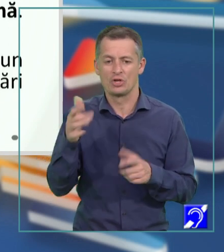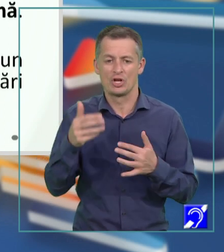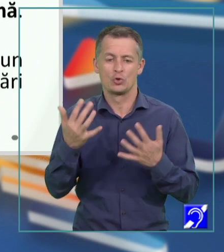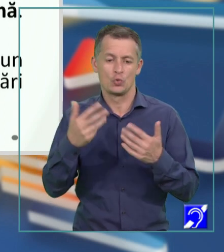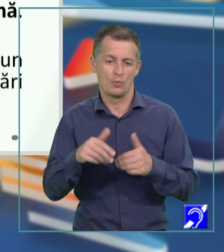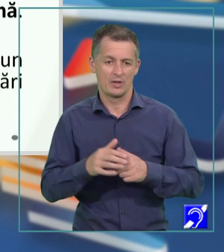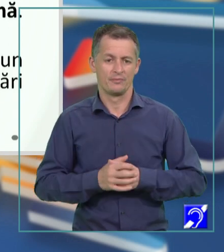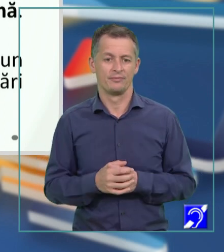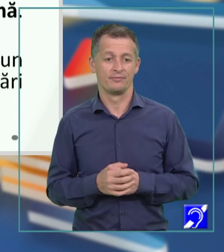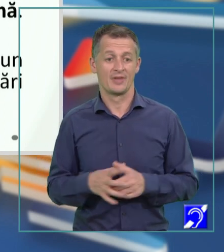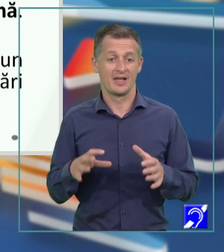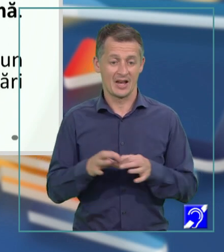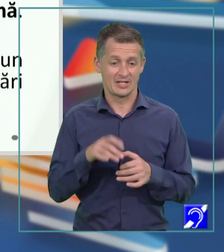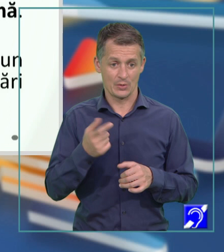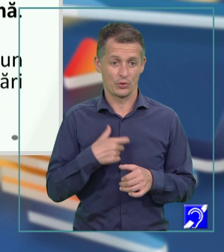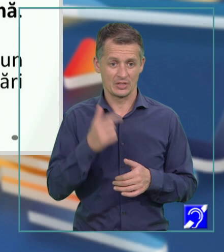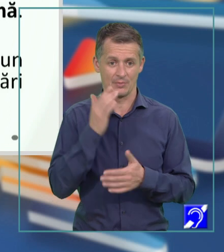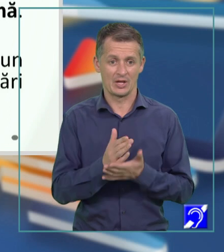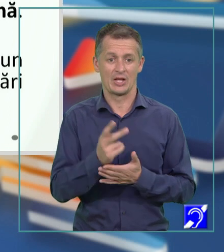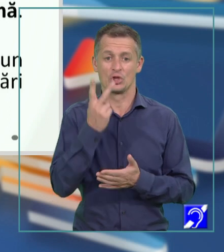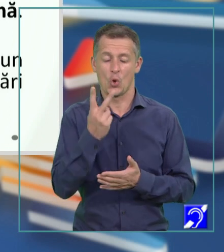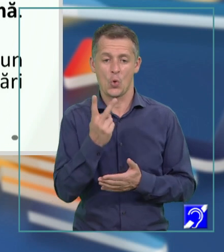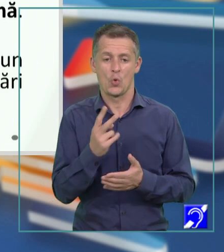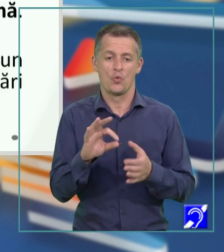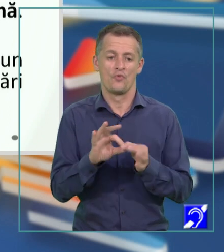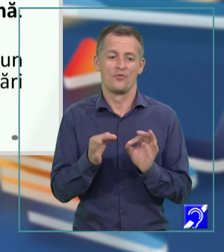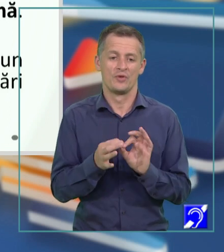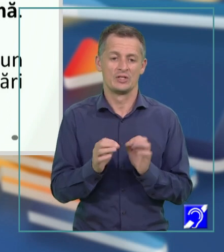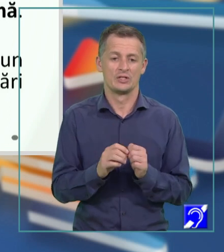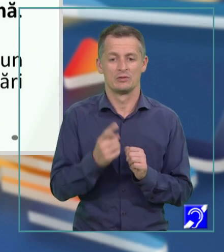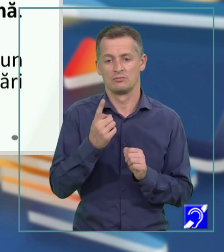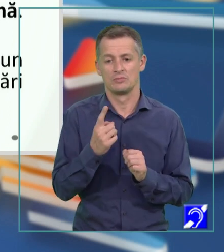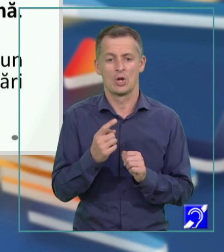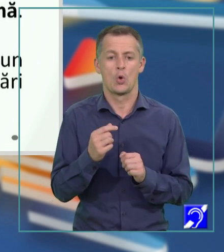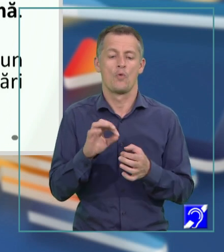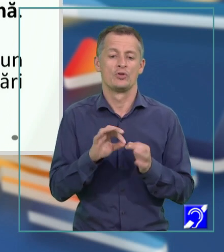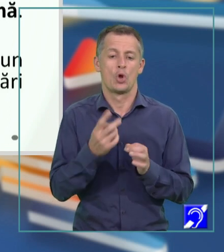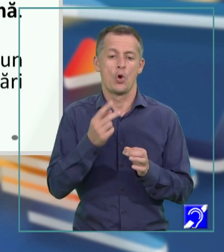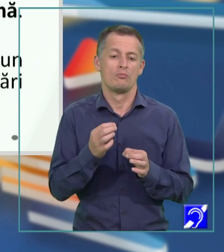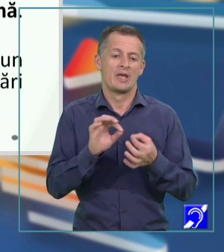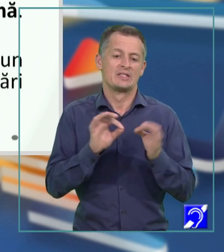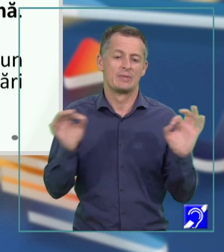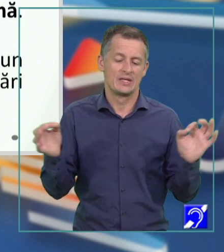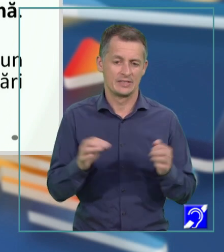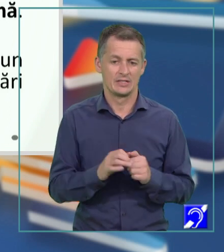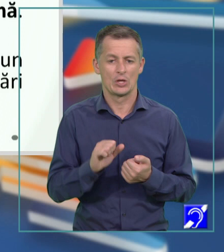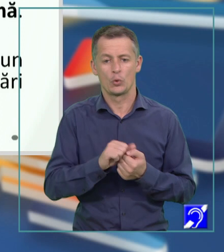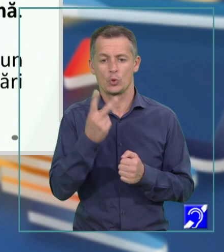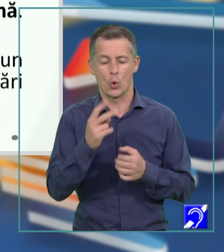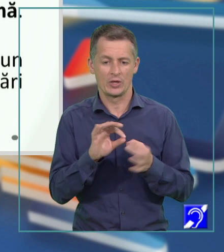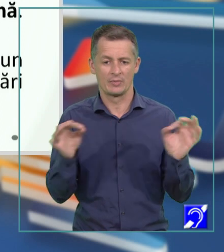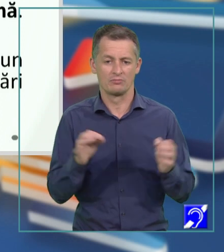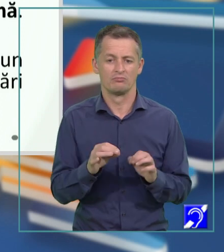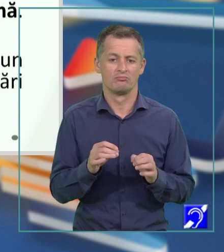de sinonimie se poate stabili între două cuvinte, un cuvânt și o expresie sau chiar între două expresii. Ai